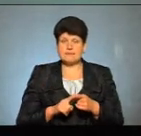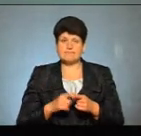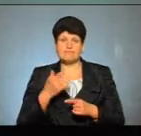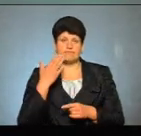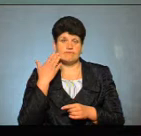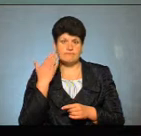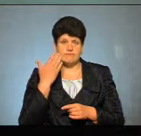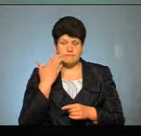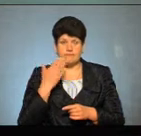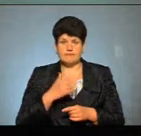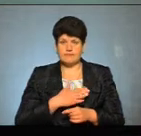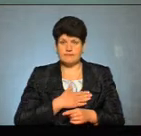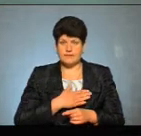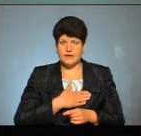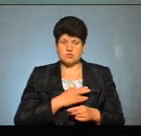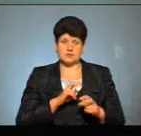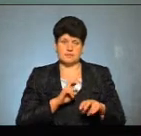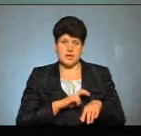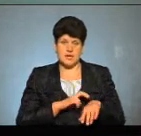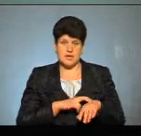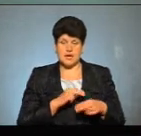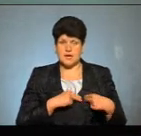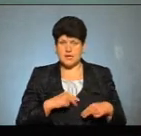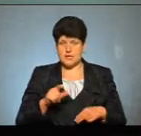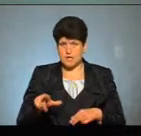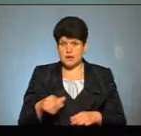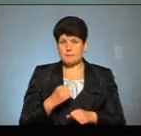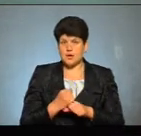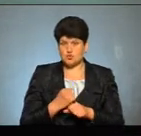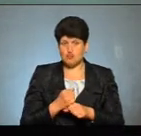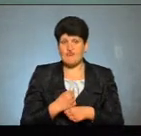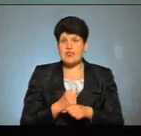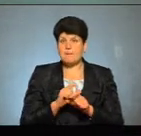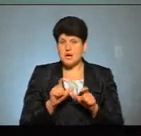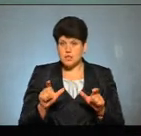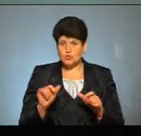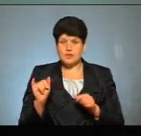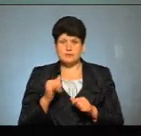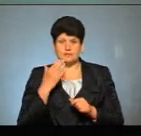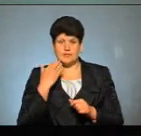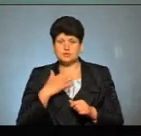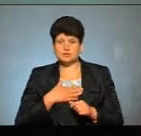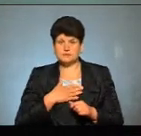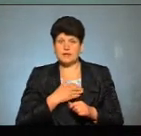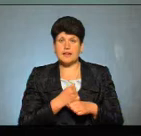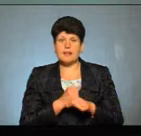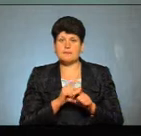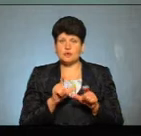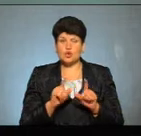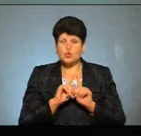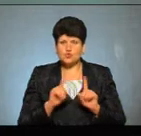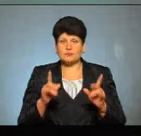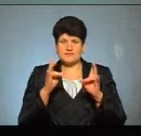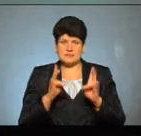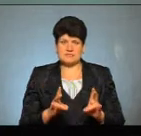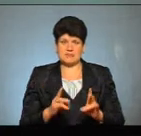розгрузить і наших лікарів, які працюють в лабораторії, і розгрузить нашу лабораторію особливо небезпечних